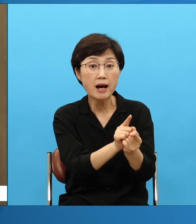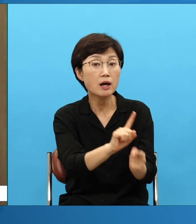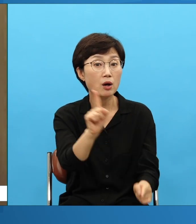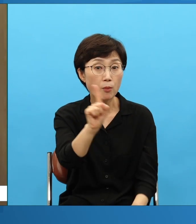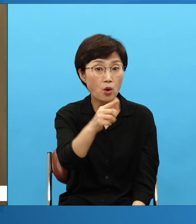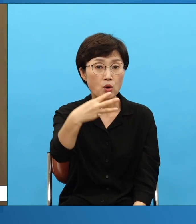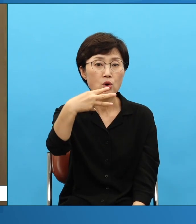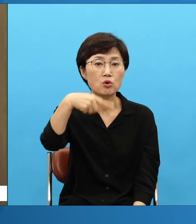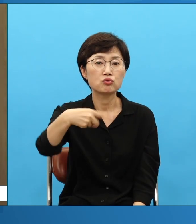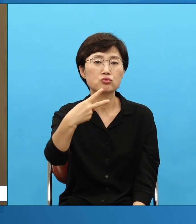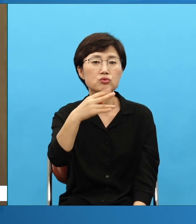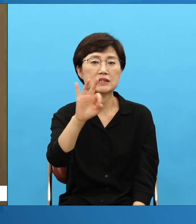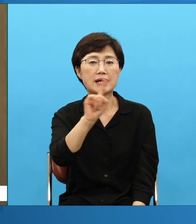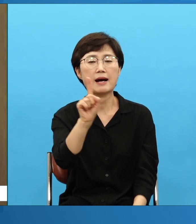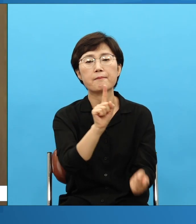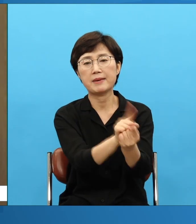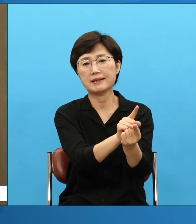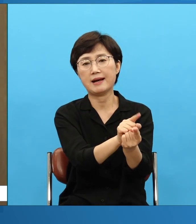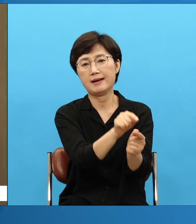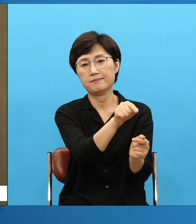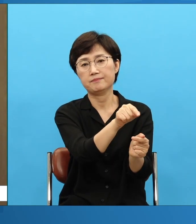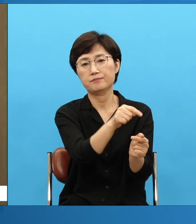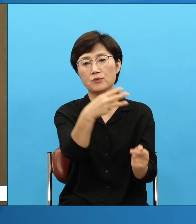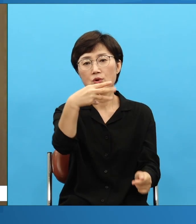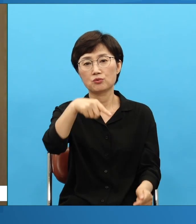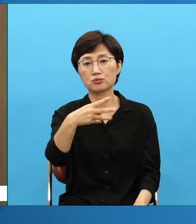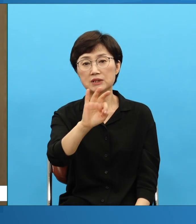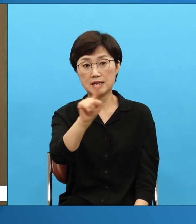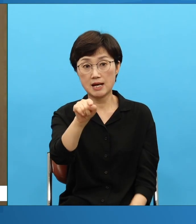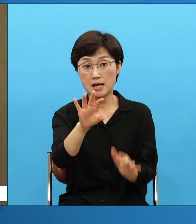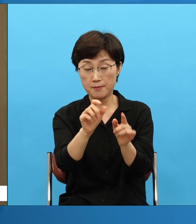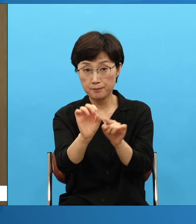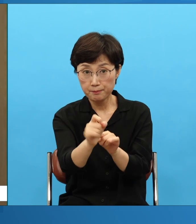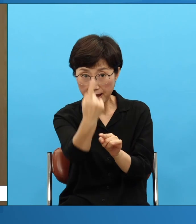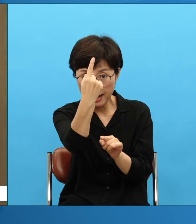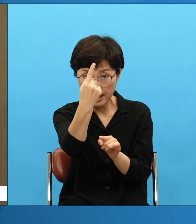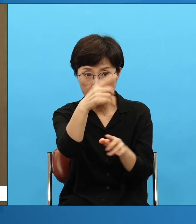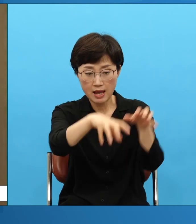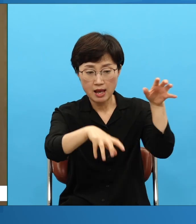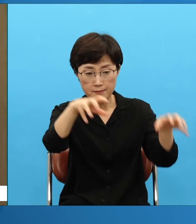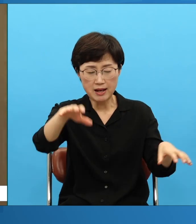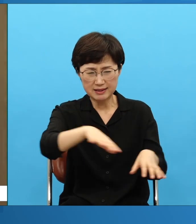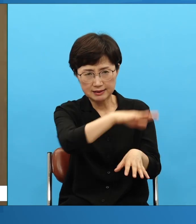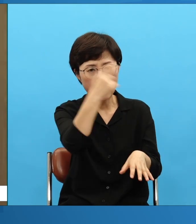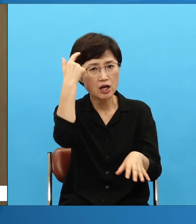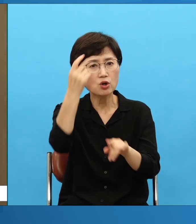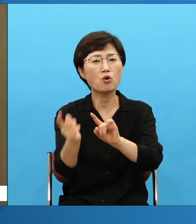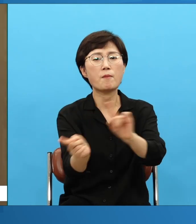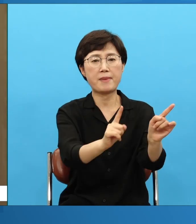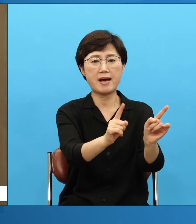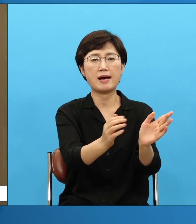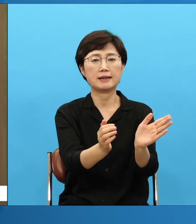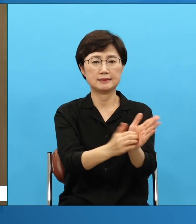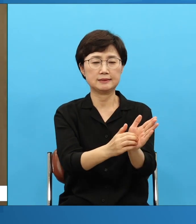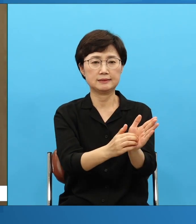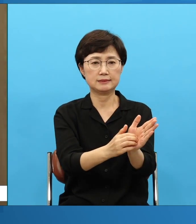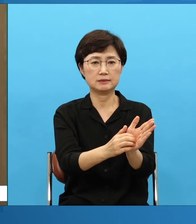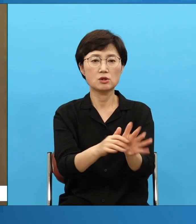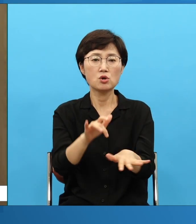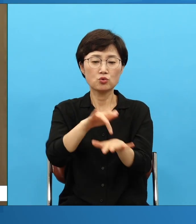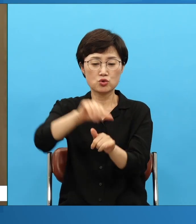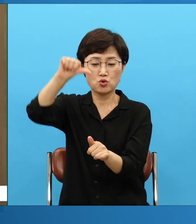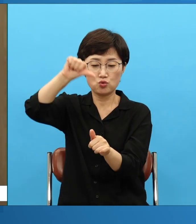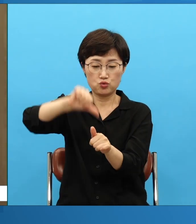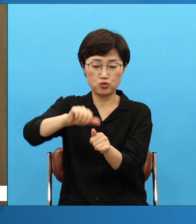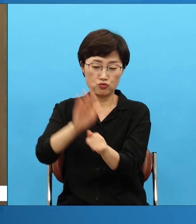일이 루디아를 만났어요. 루디아 통해서 그 마을 전체 살리는 귀신들이 이제